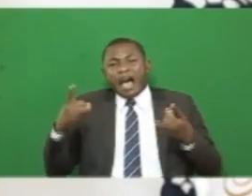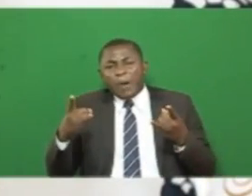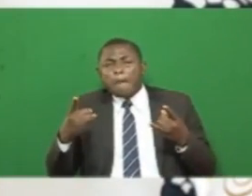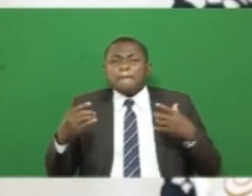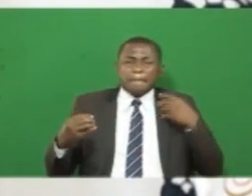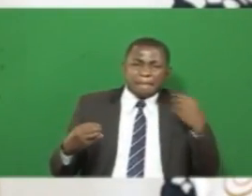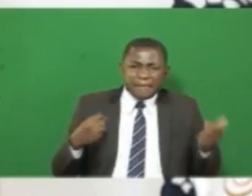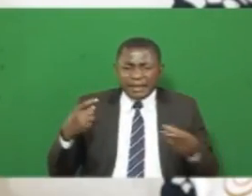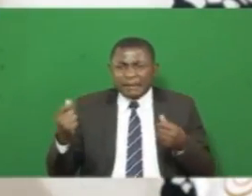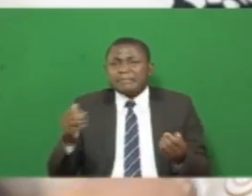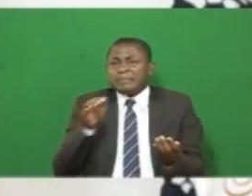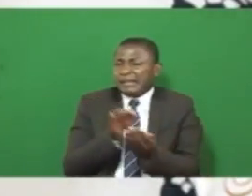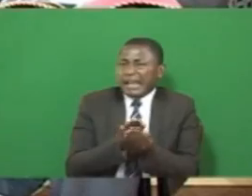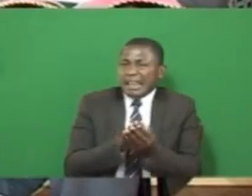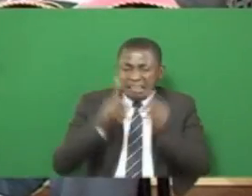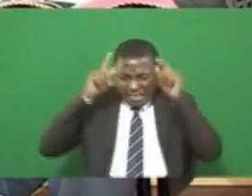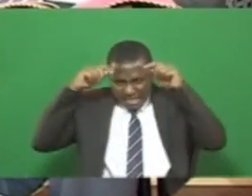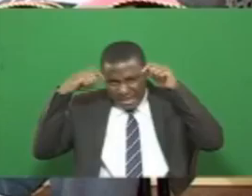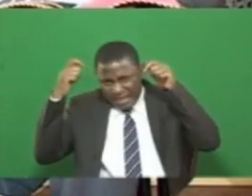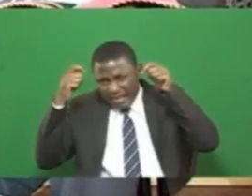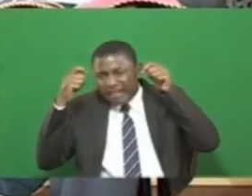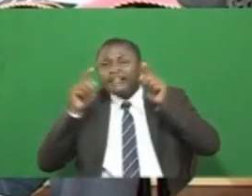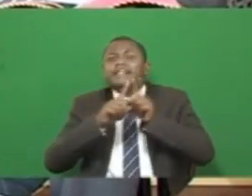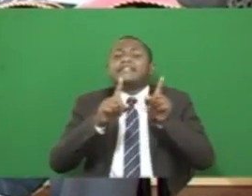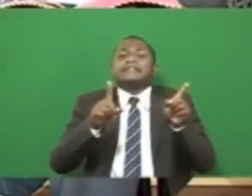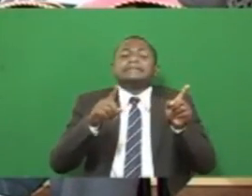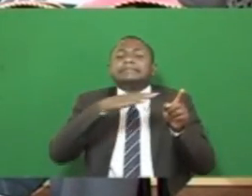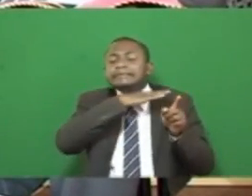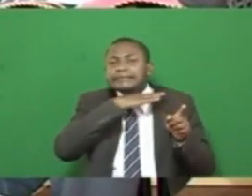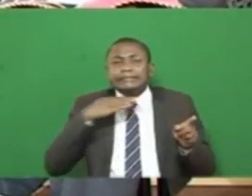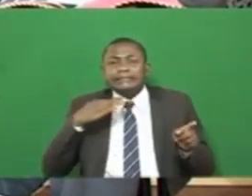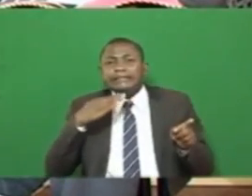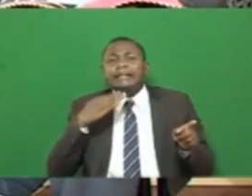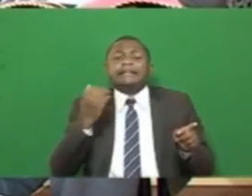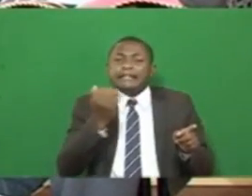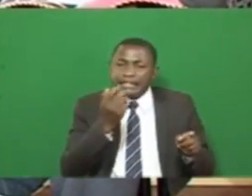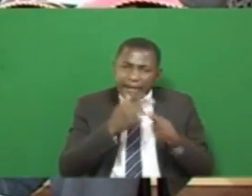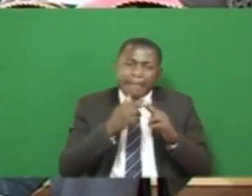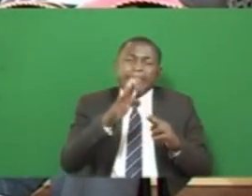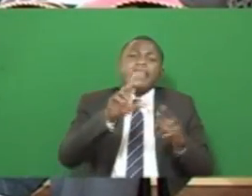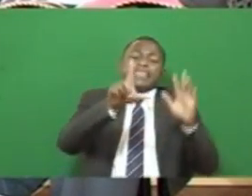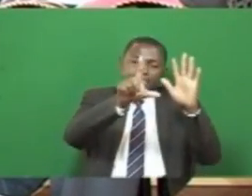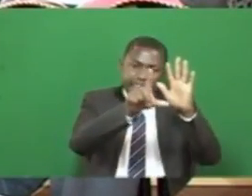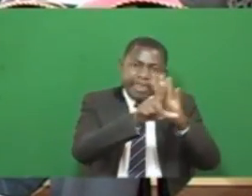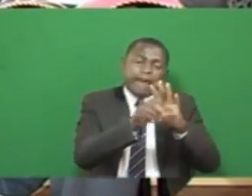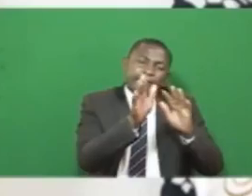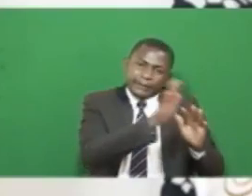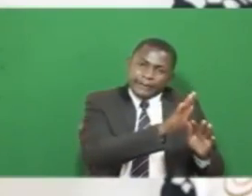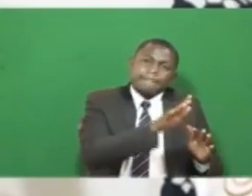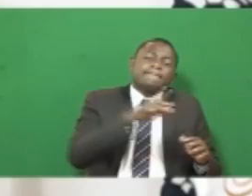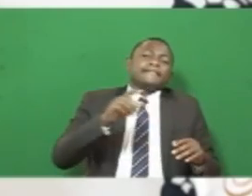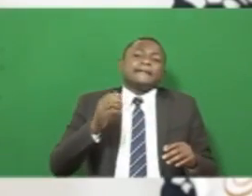yekupira yaitwa iyaya inogona kuti mirairo ya Moses. Anangoti law. Saka anogona kuti murairo achireva first 5 books dzembaibheri.